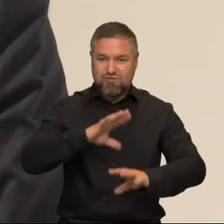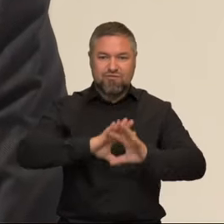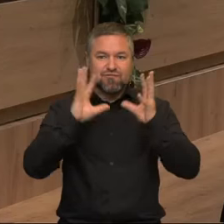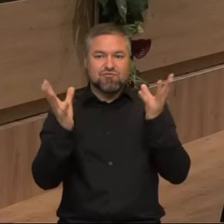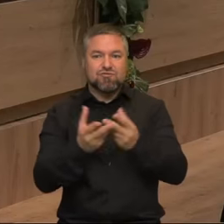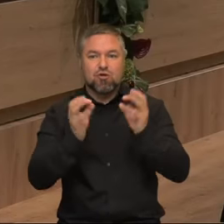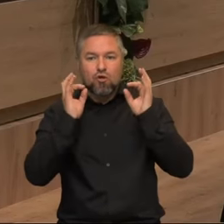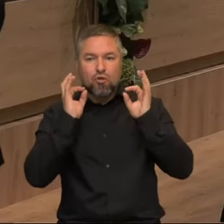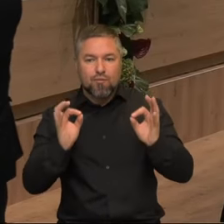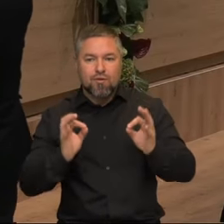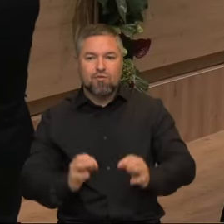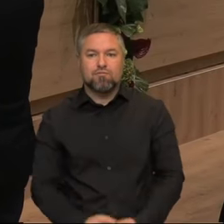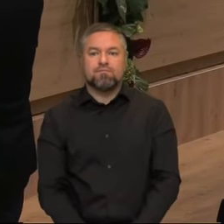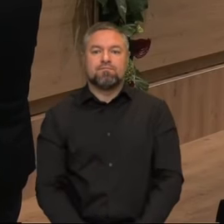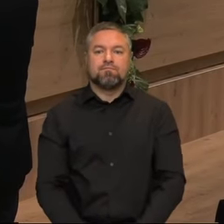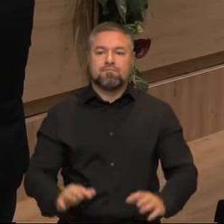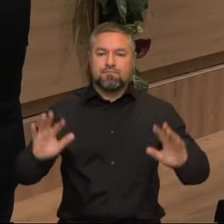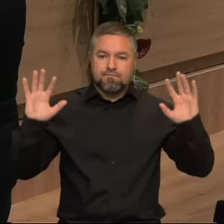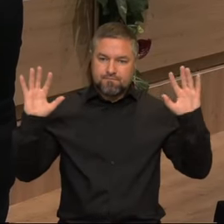dobrego.